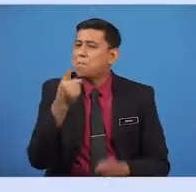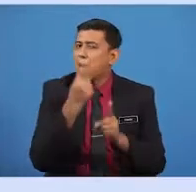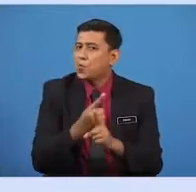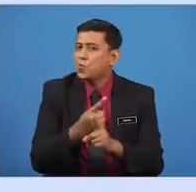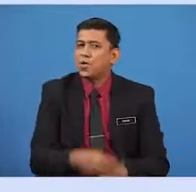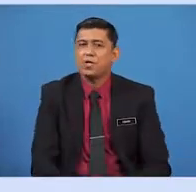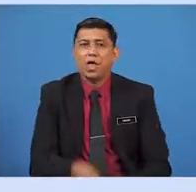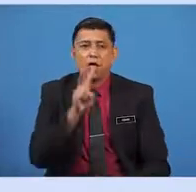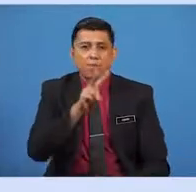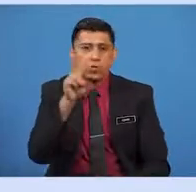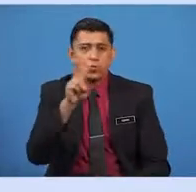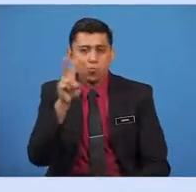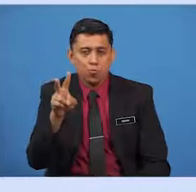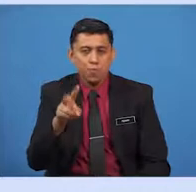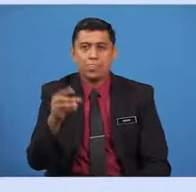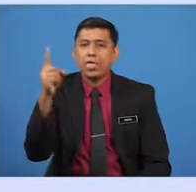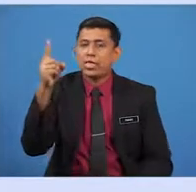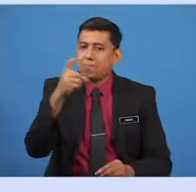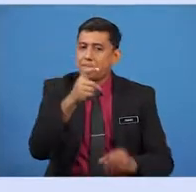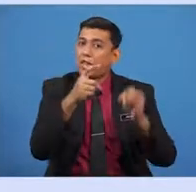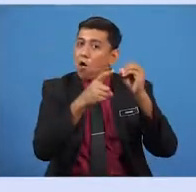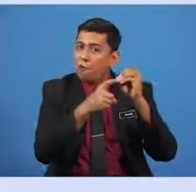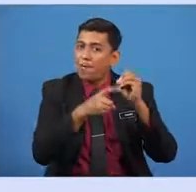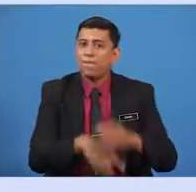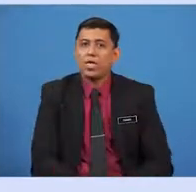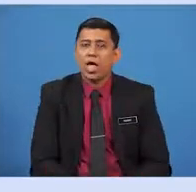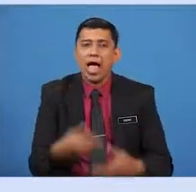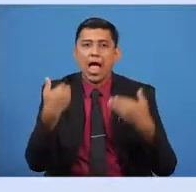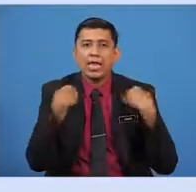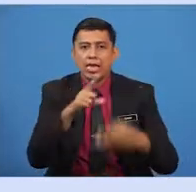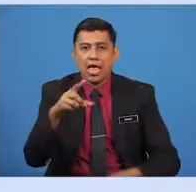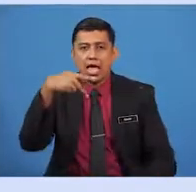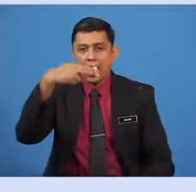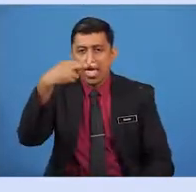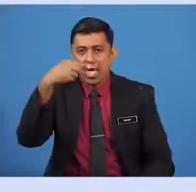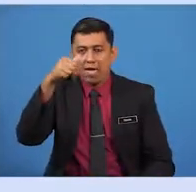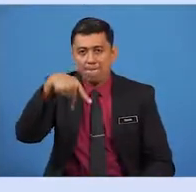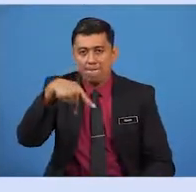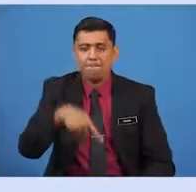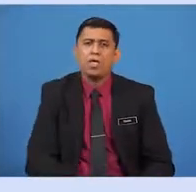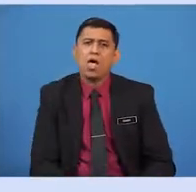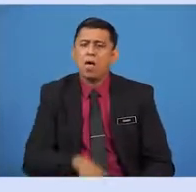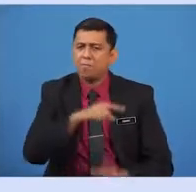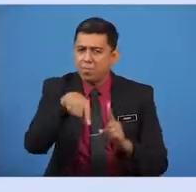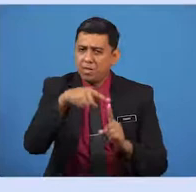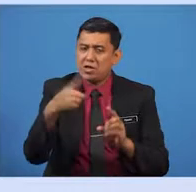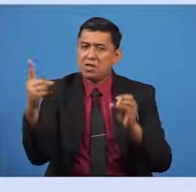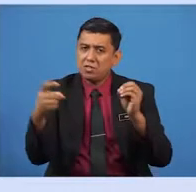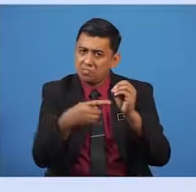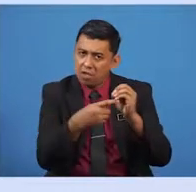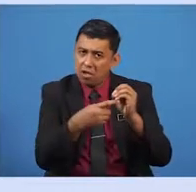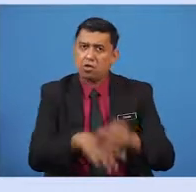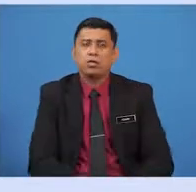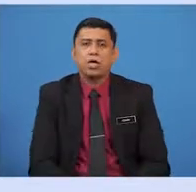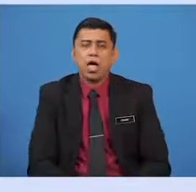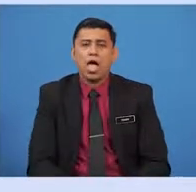Ya, bagus. Kedua-dua sperma dan ovum adalah haploid. Bila mereka disenyawakan,